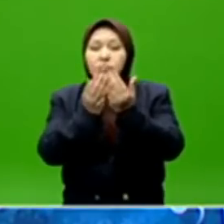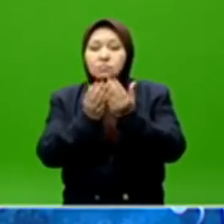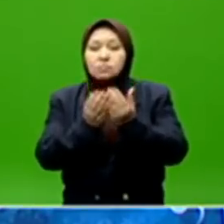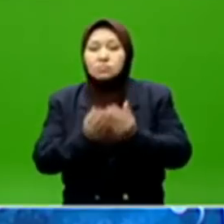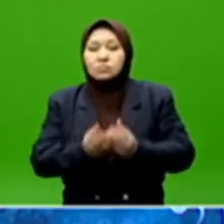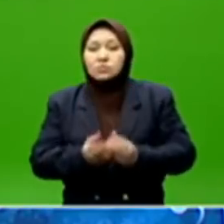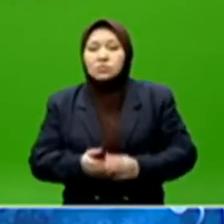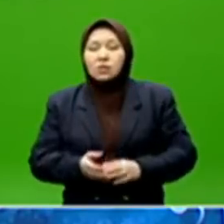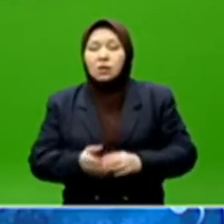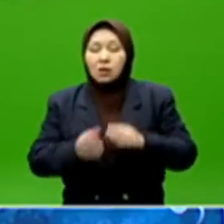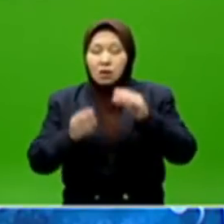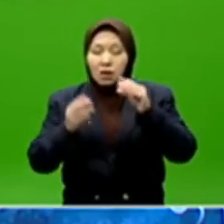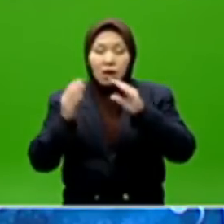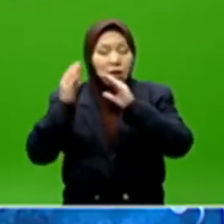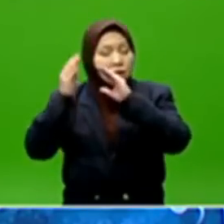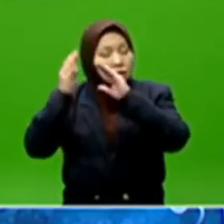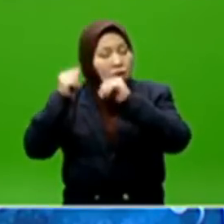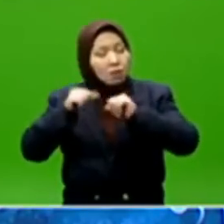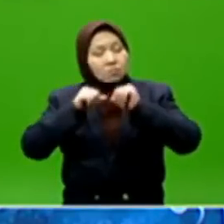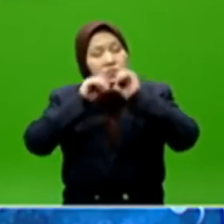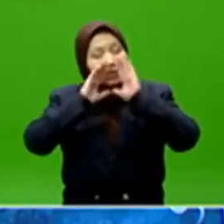agar sejahtera